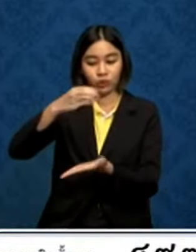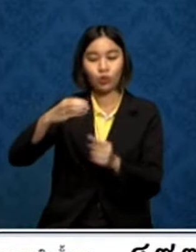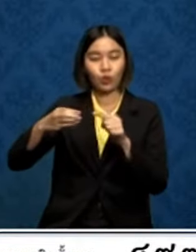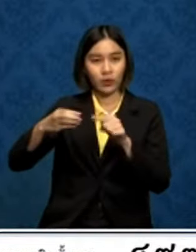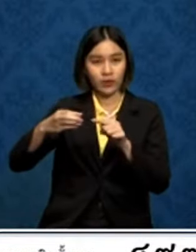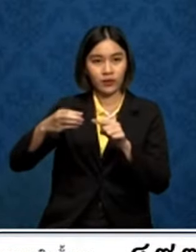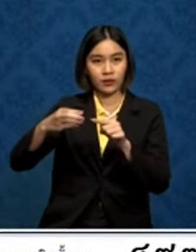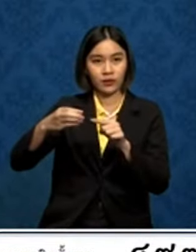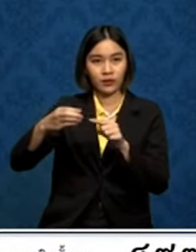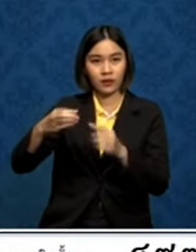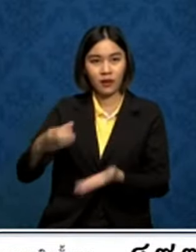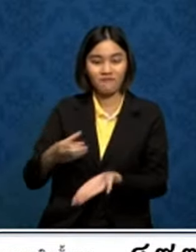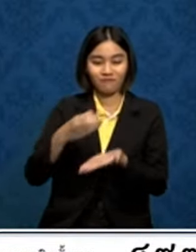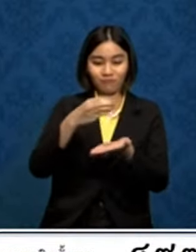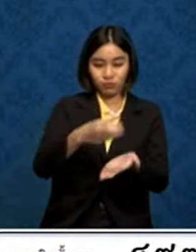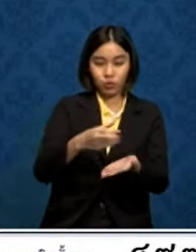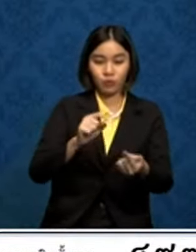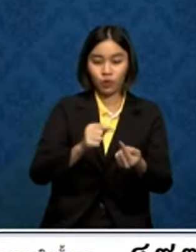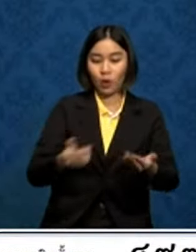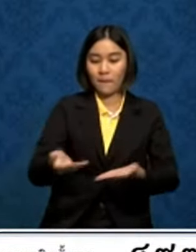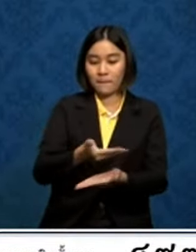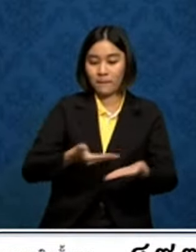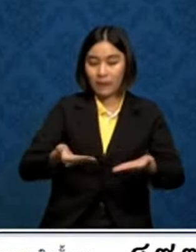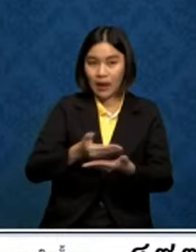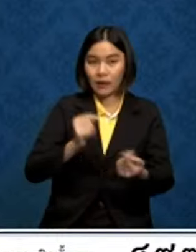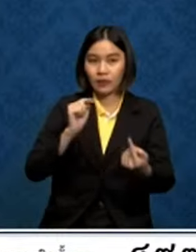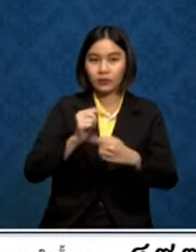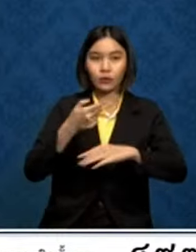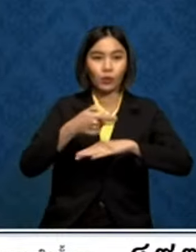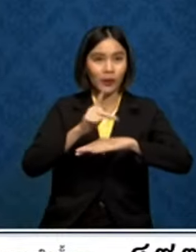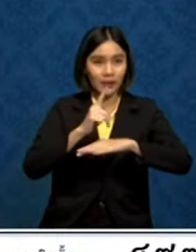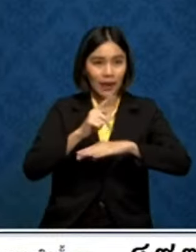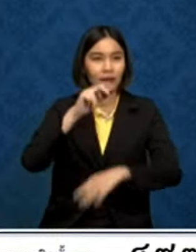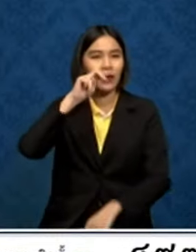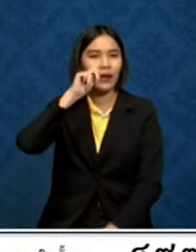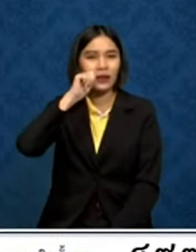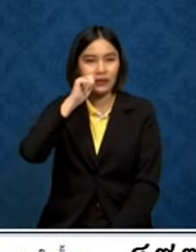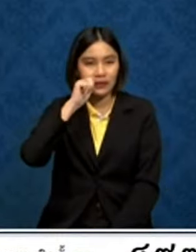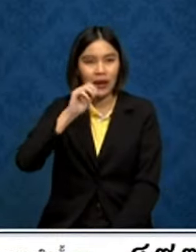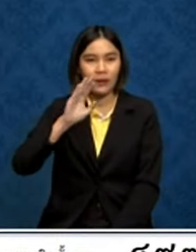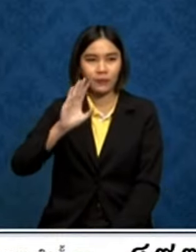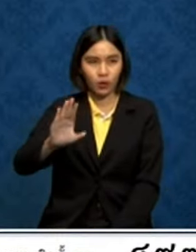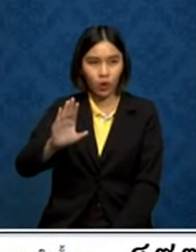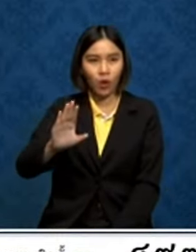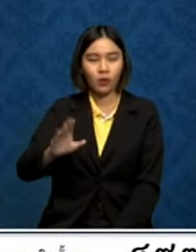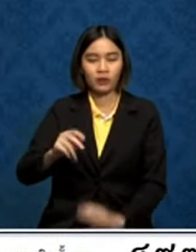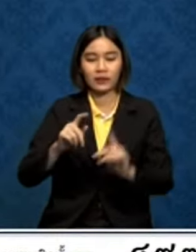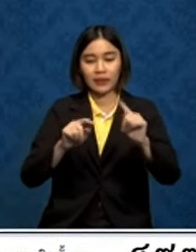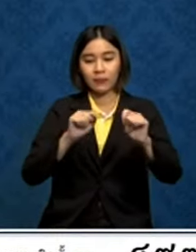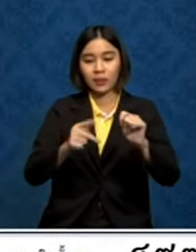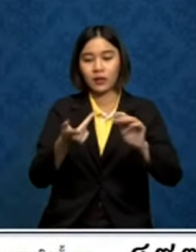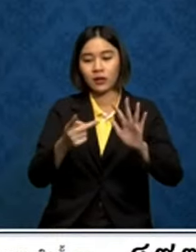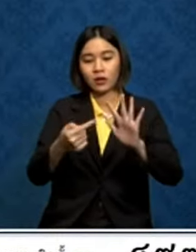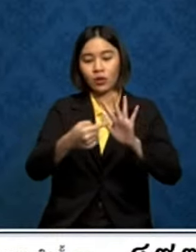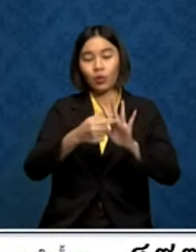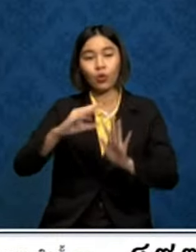บเข้ามาหาลืดต่อทานประทานเป็นน้ำของประปาของพน้ชวตำบนคูเมือง